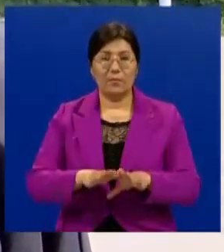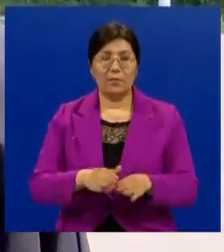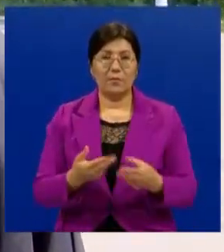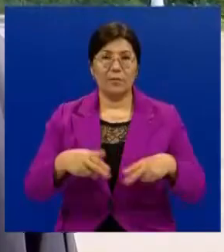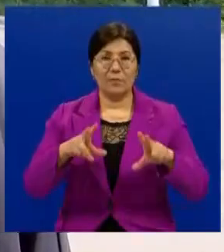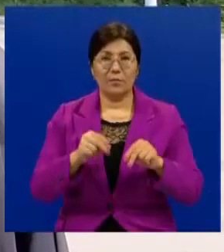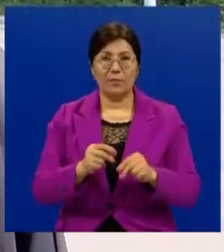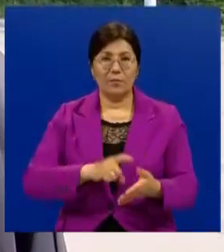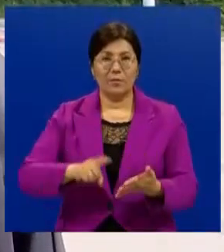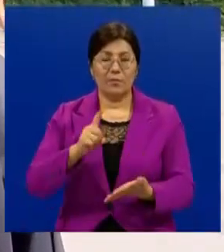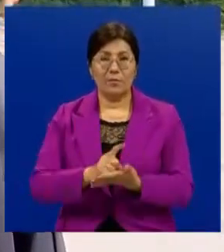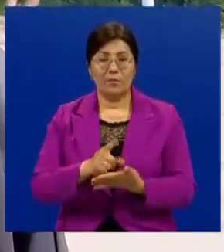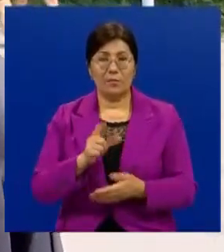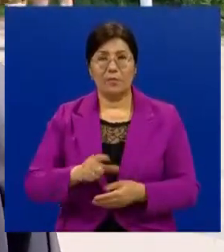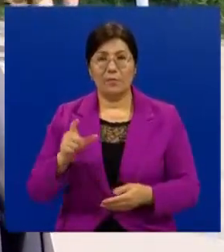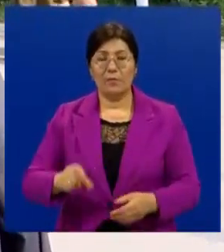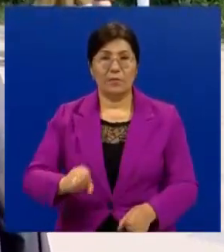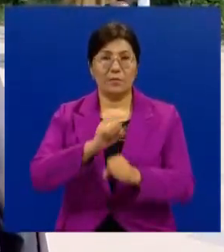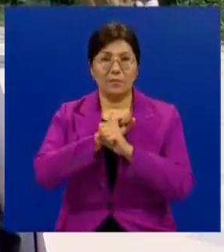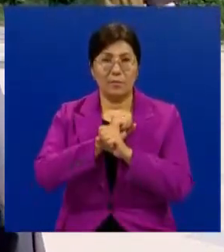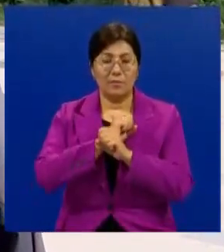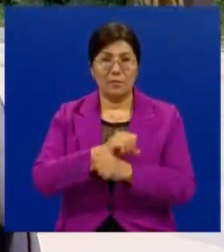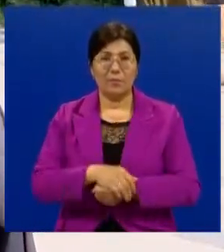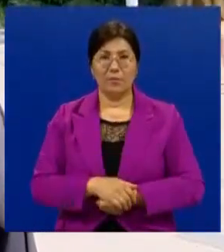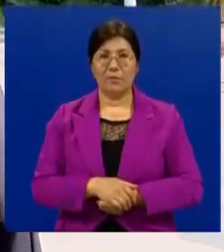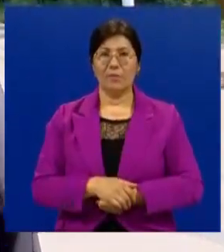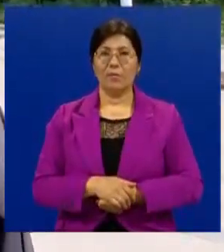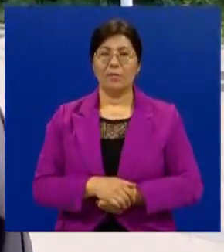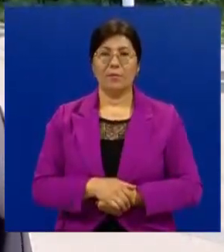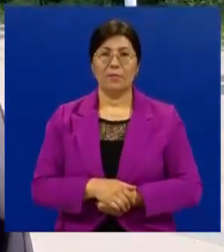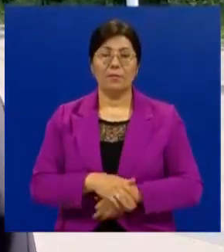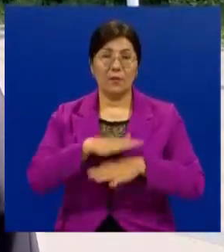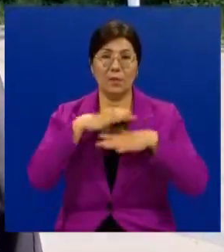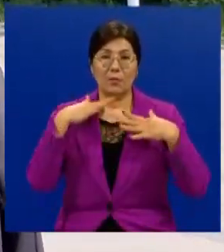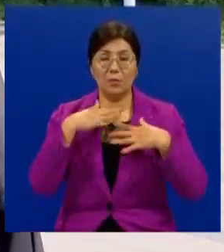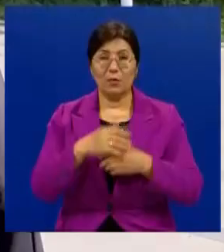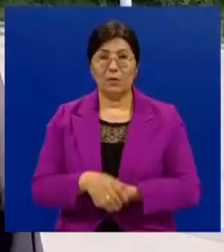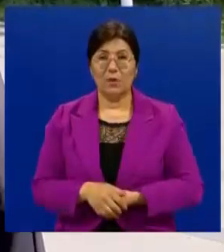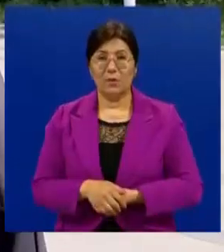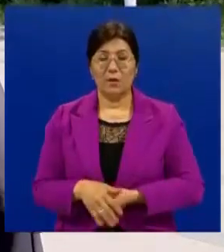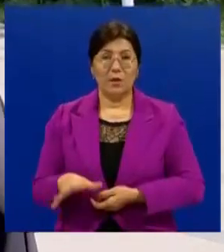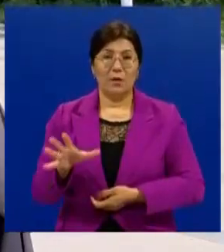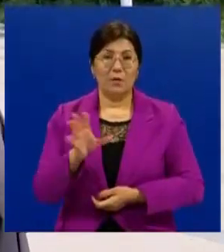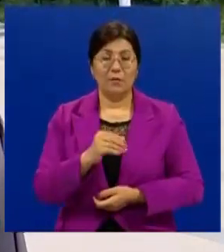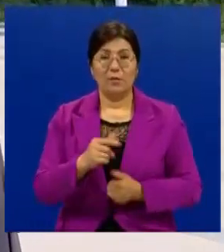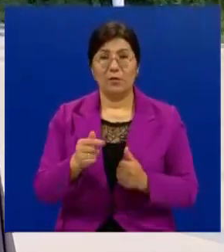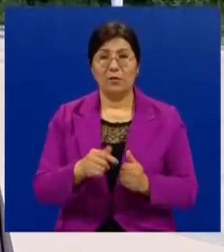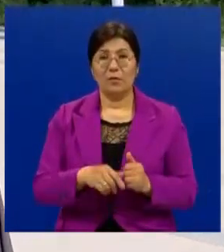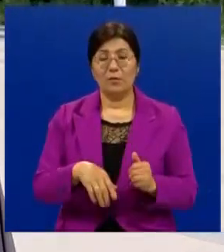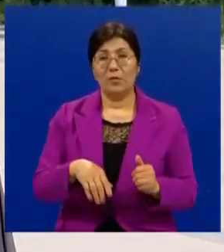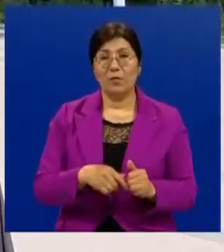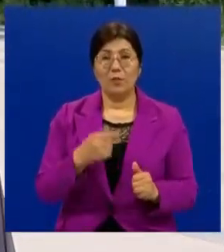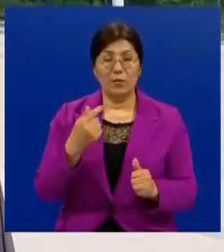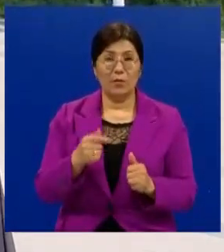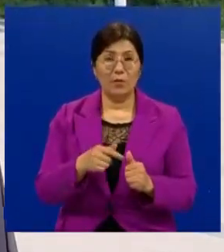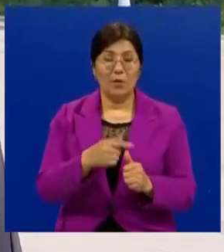где должны люди отдохнуть. Много. Все перечислять, конечно,